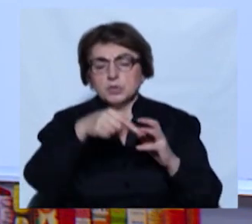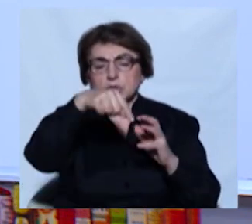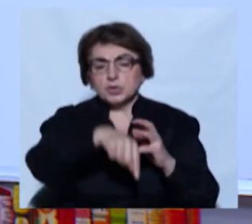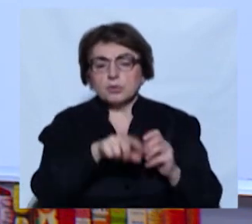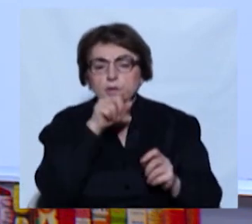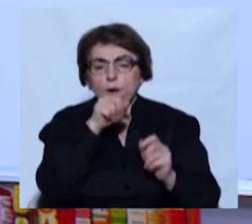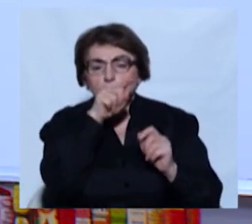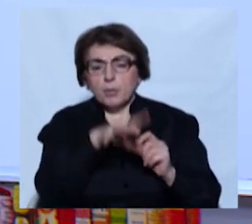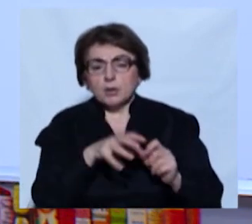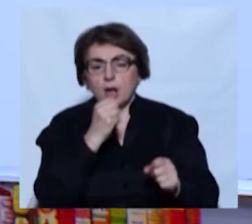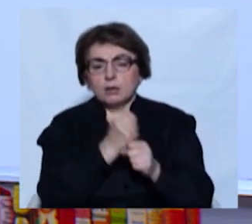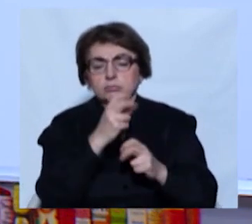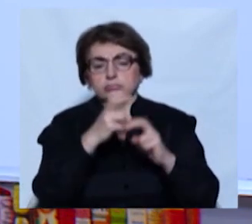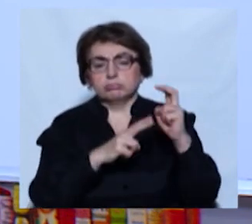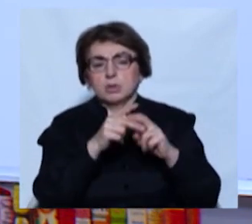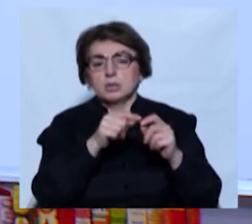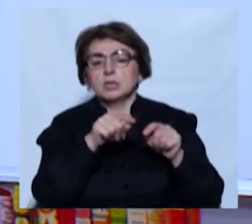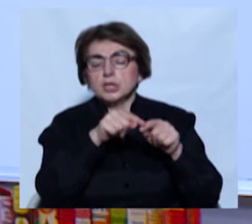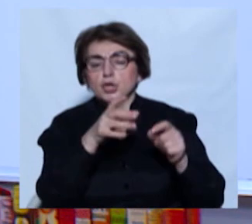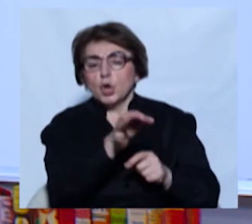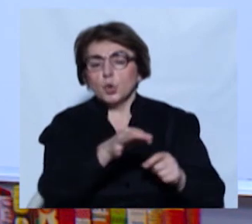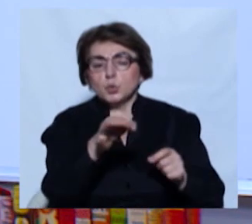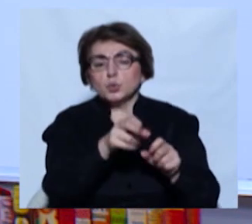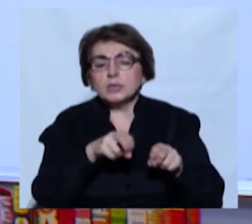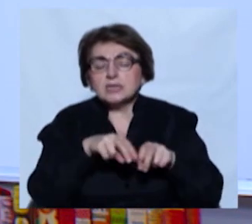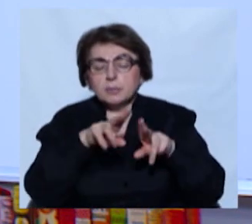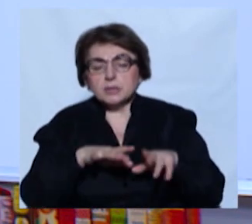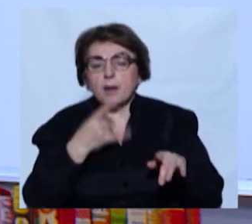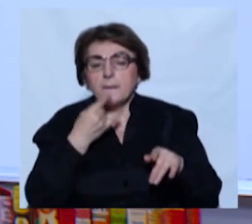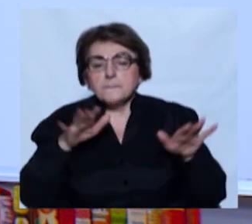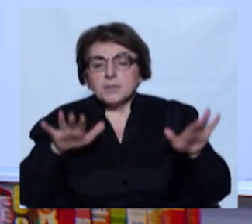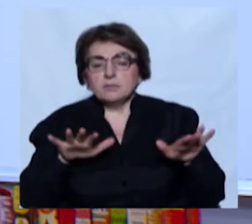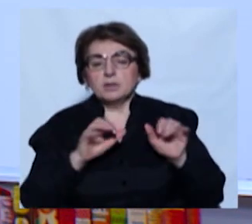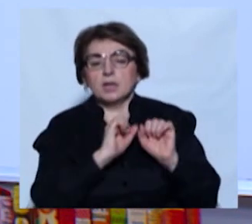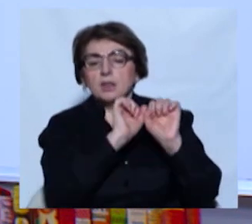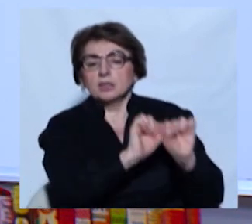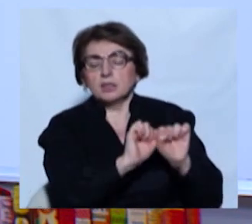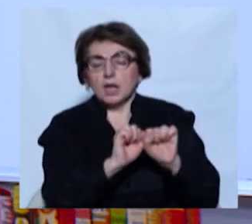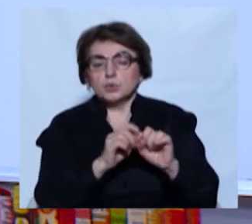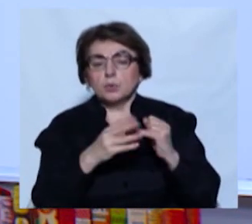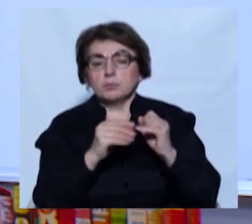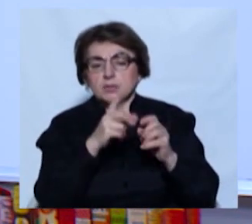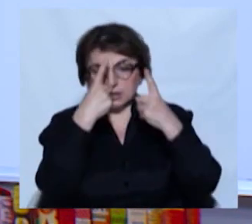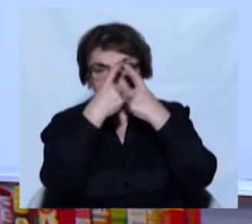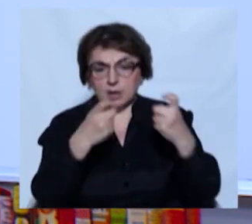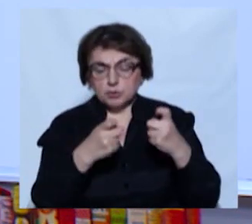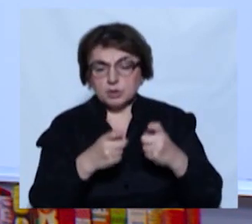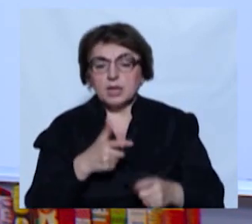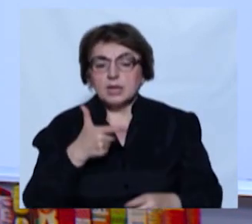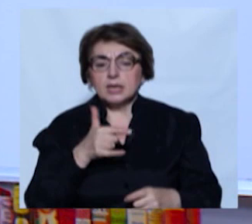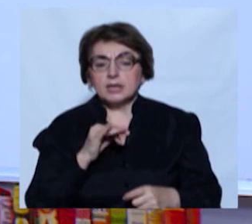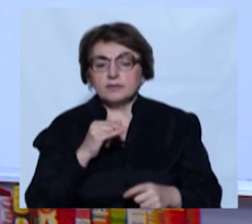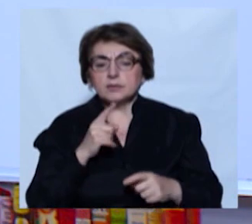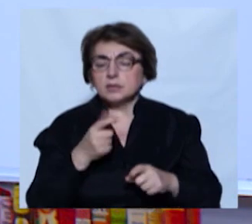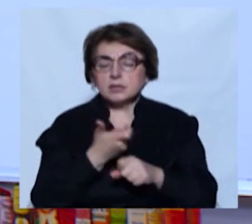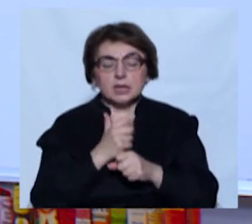გამოცდა და ის კუნძული ფრინველთა დაცულ ტერიტორიად გამოცხადდა. გარდა ამისა, გრინპისის ძალიან